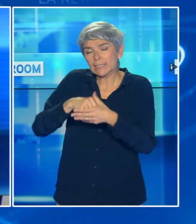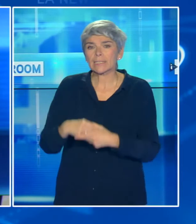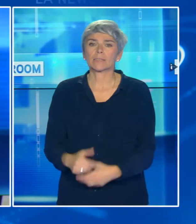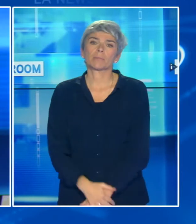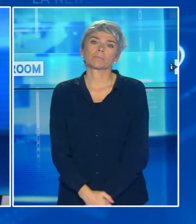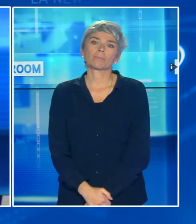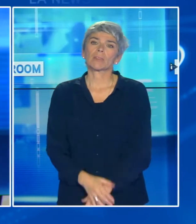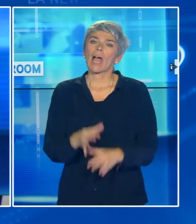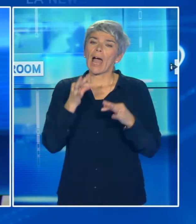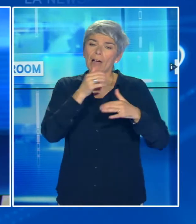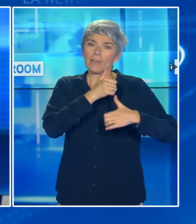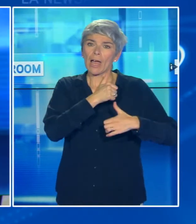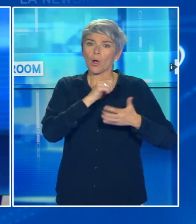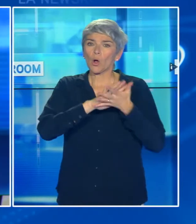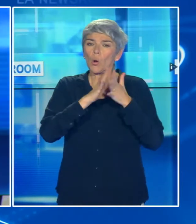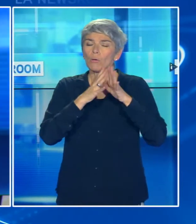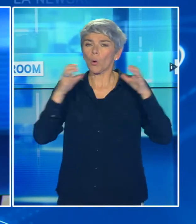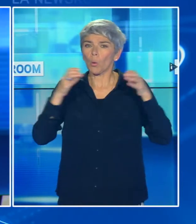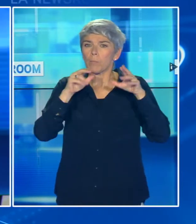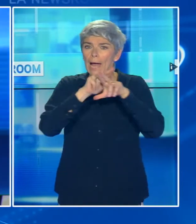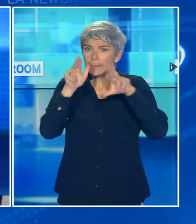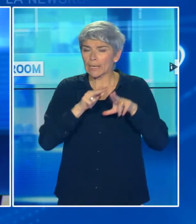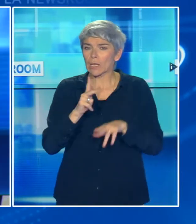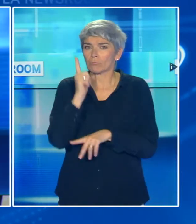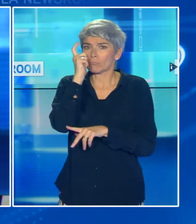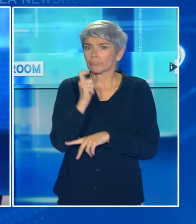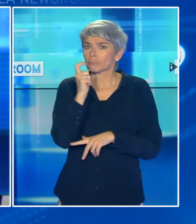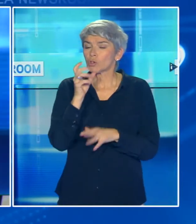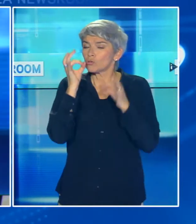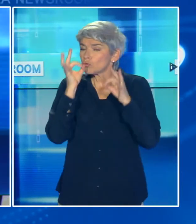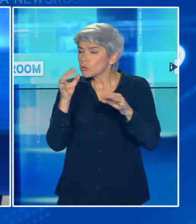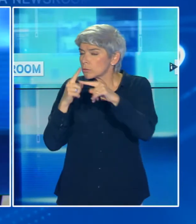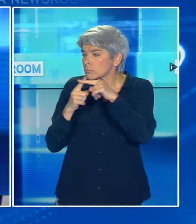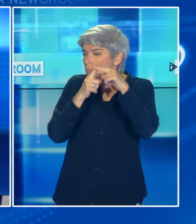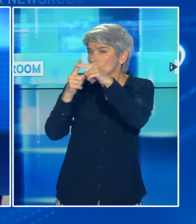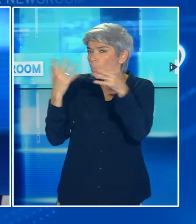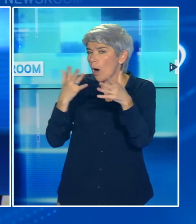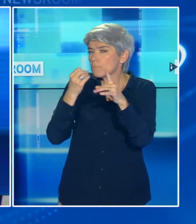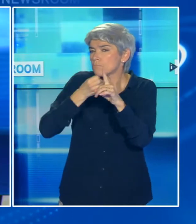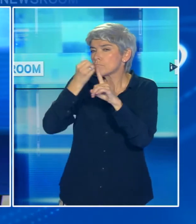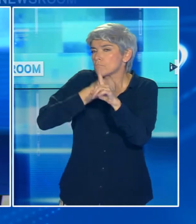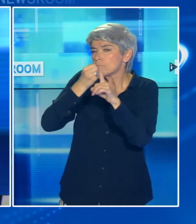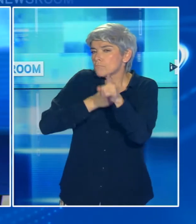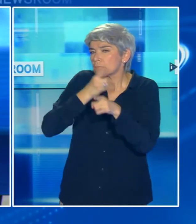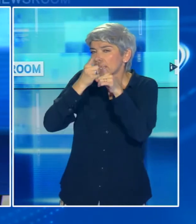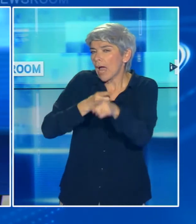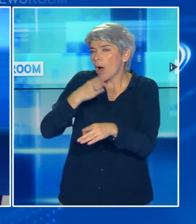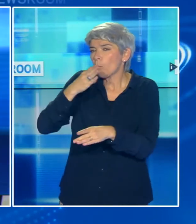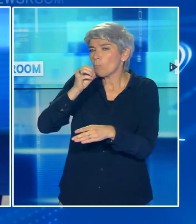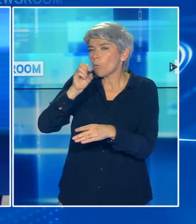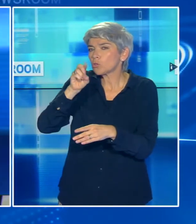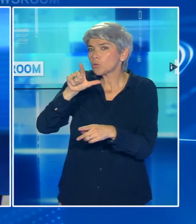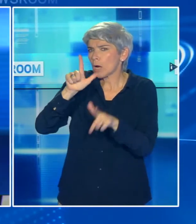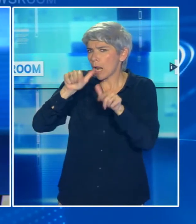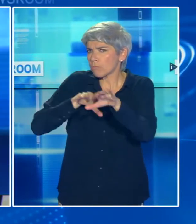La coalition internationale se met en place avec en ligne de mire la bataille de Mossoul. Mossoul, c'est le bastion de l'État islamique